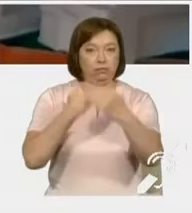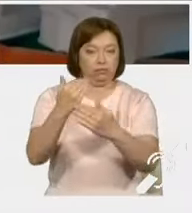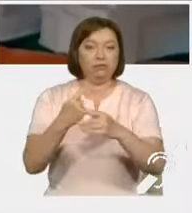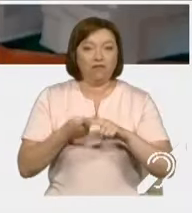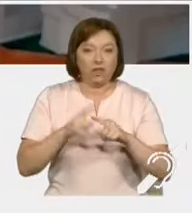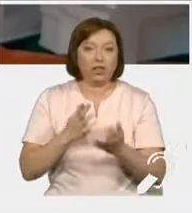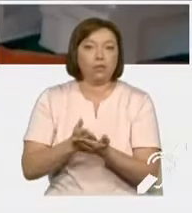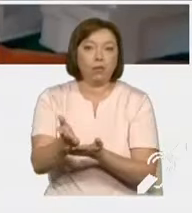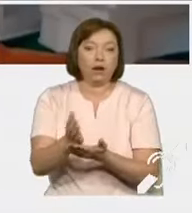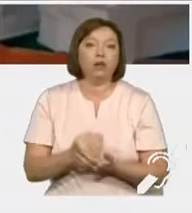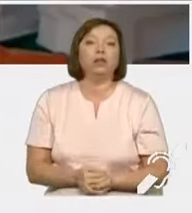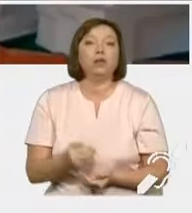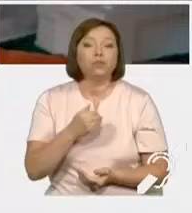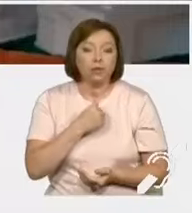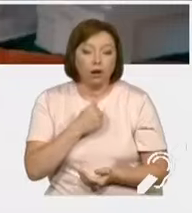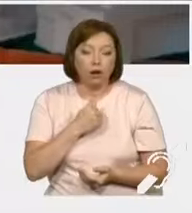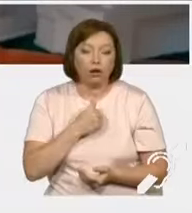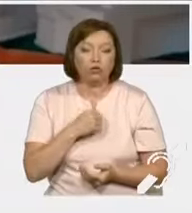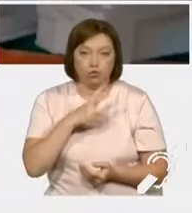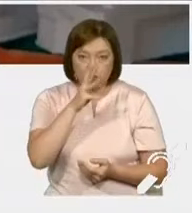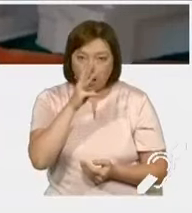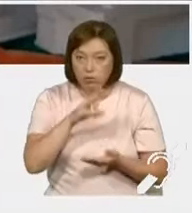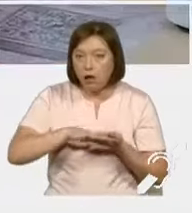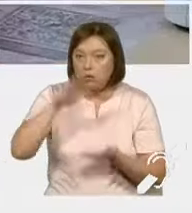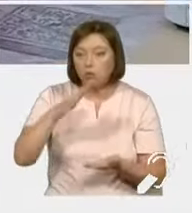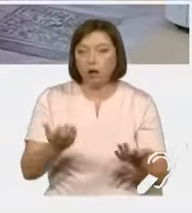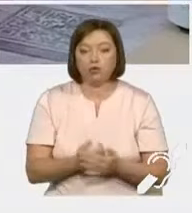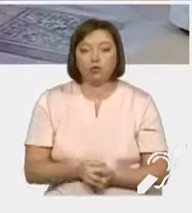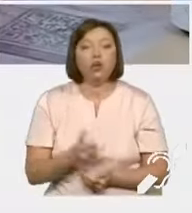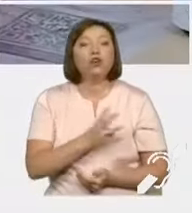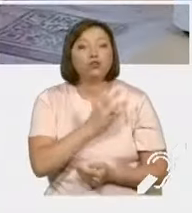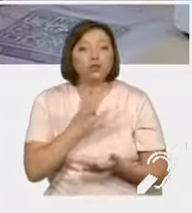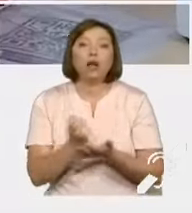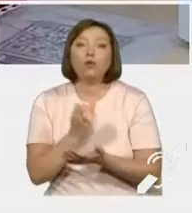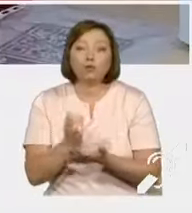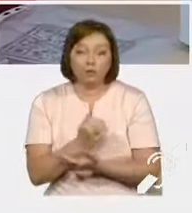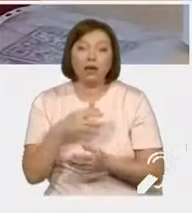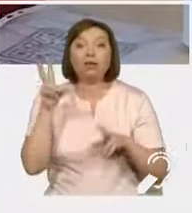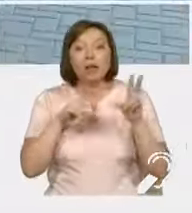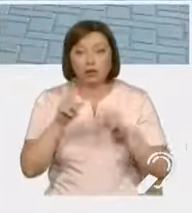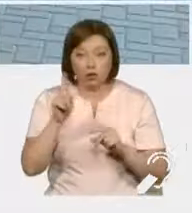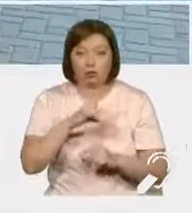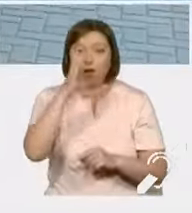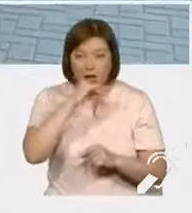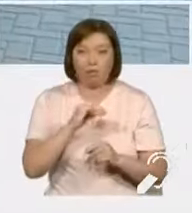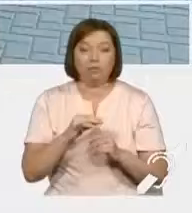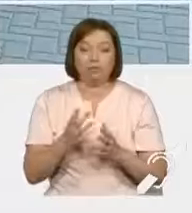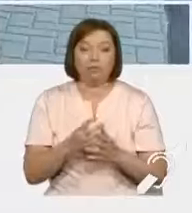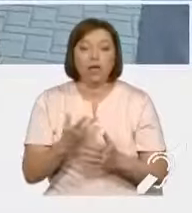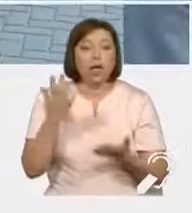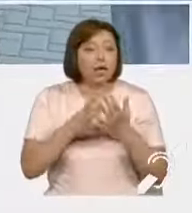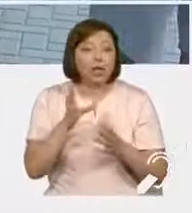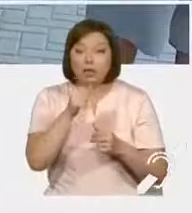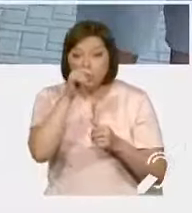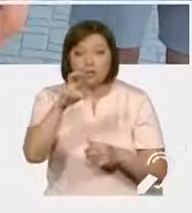bine. Vreau pentru că îmi doresc un salariu cât de cât bun. Îi doresc succes și mai bine. Sperăm că să reușim și noi. Dacă n-a reușit